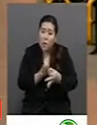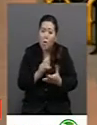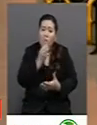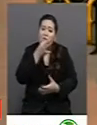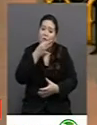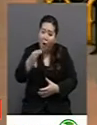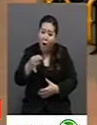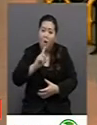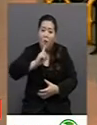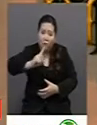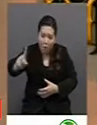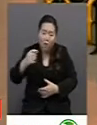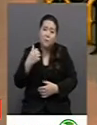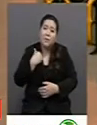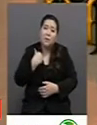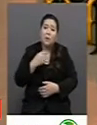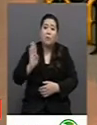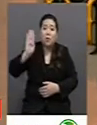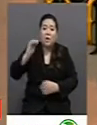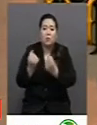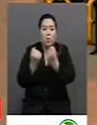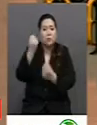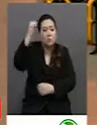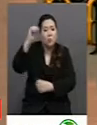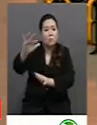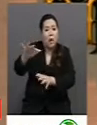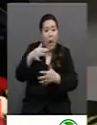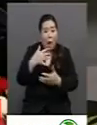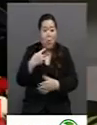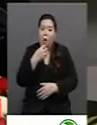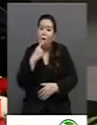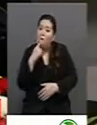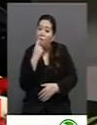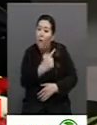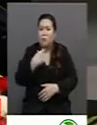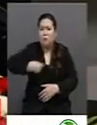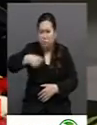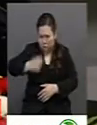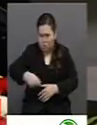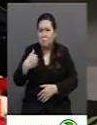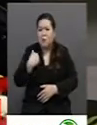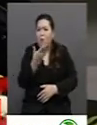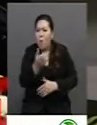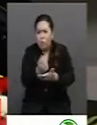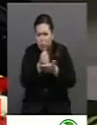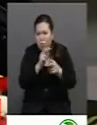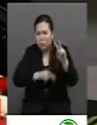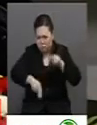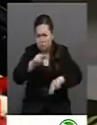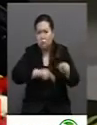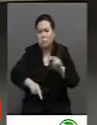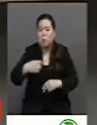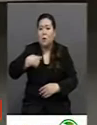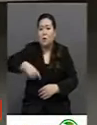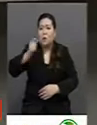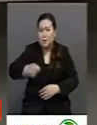องร้องกันนะคะที่ทางบริษัทที่เขานำเข้าเนี่ยก็ไปฟ้องร้องกับทางศาลนะคะบอกว่าให้ช่วยพิจารณาเรื่องนี้หน่อยแล้วคือท